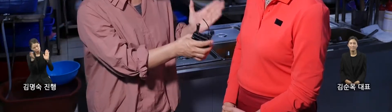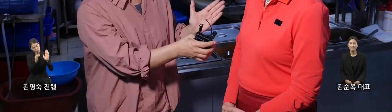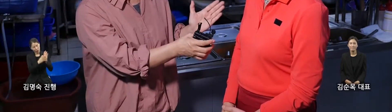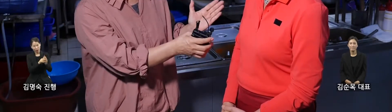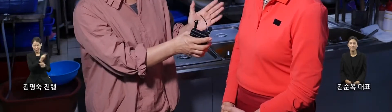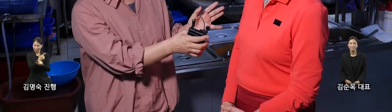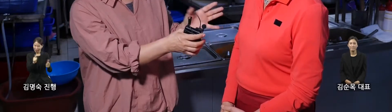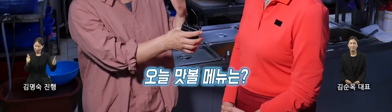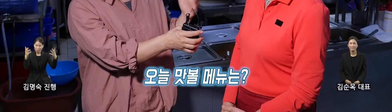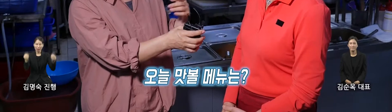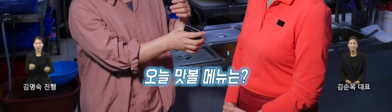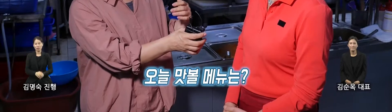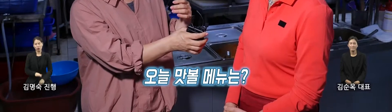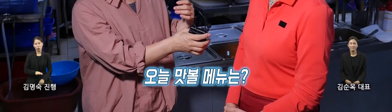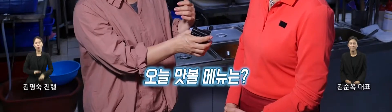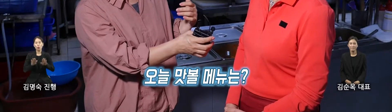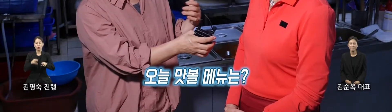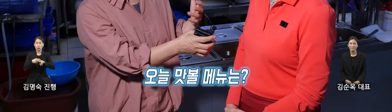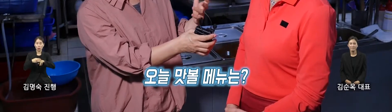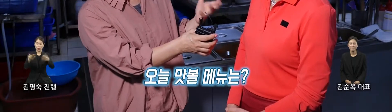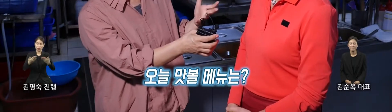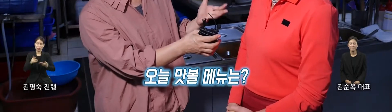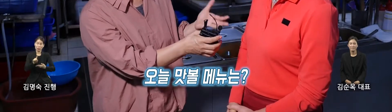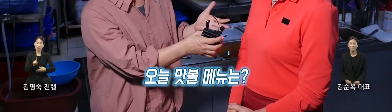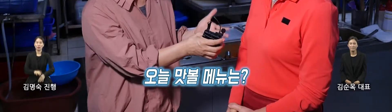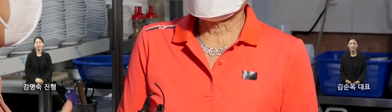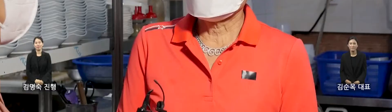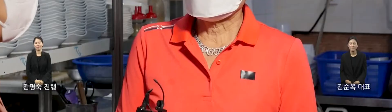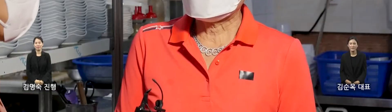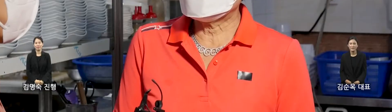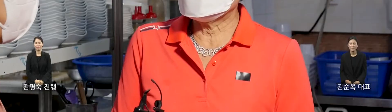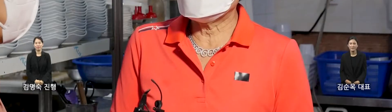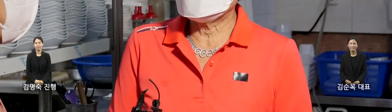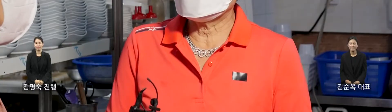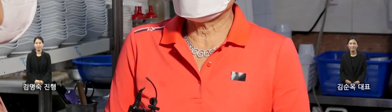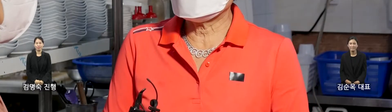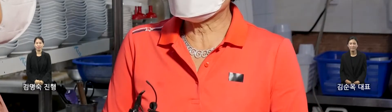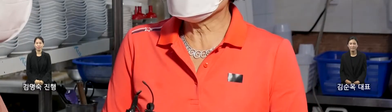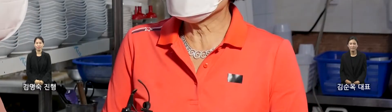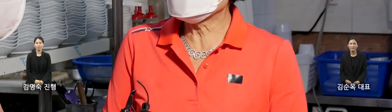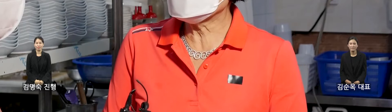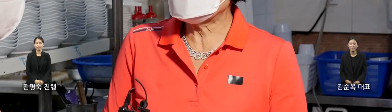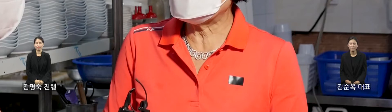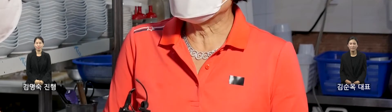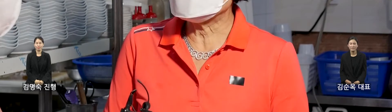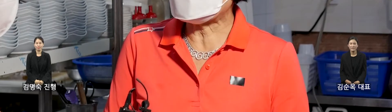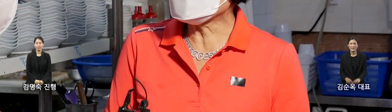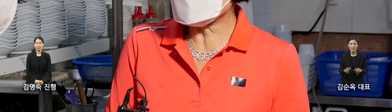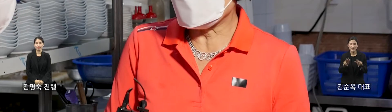좀 다양한데 네, 네. 저희들이 오늘 맛볼 거는 어떤 게 있을까요? 그러게 이제 지금